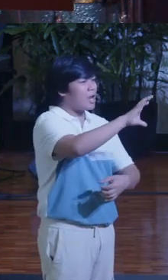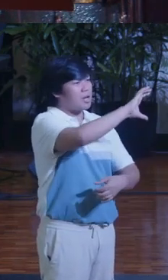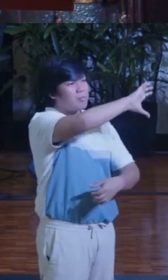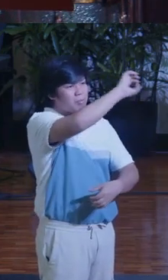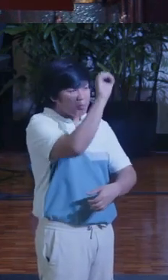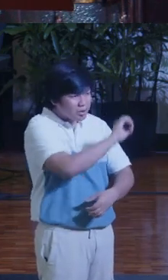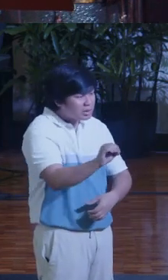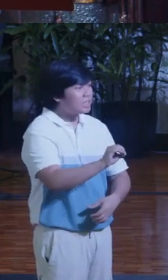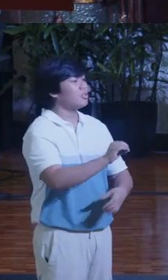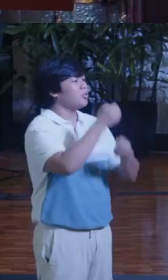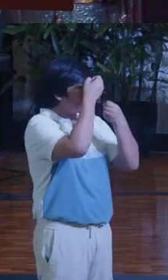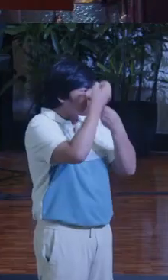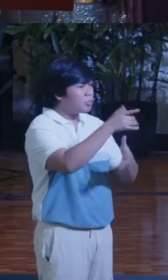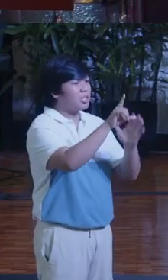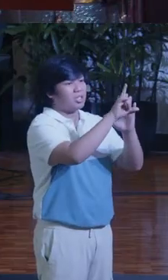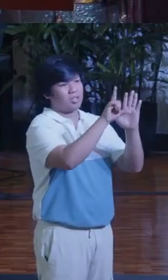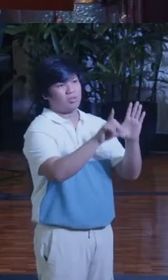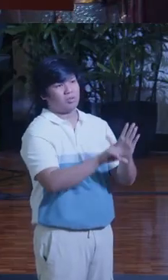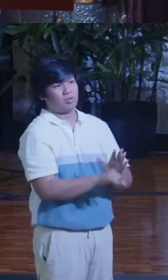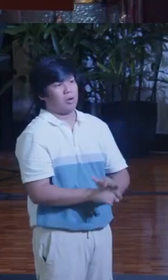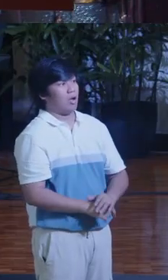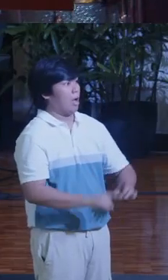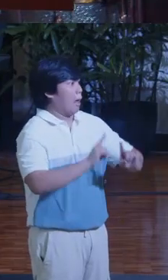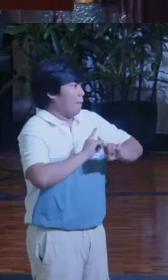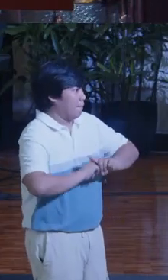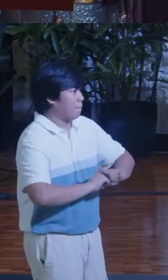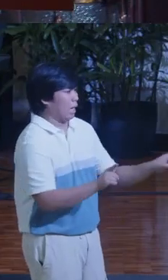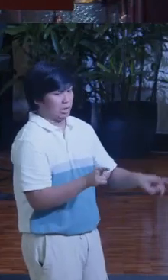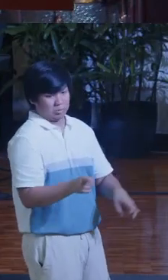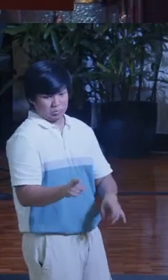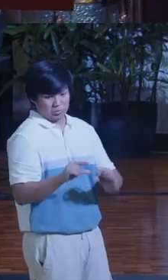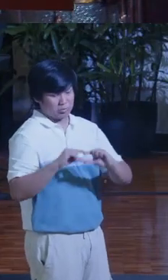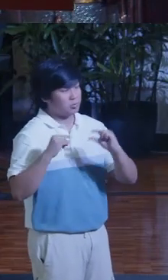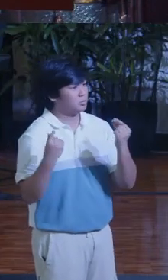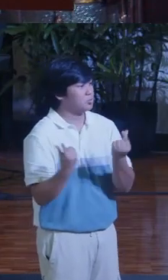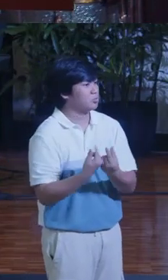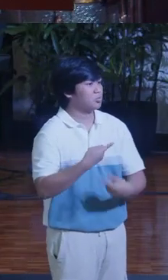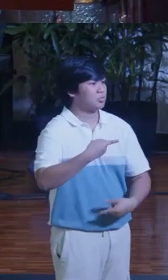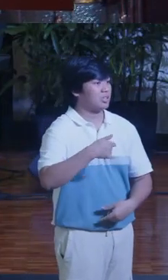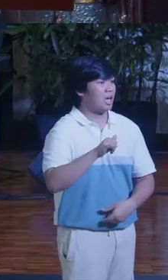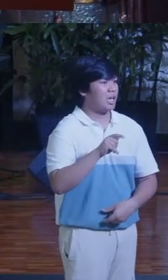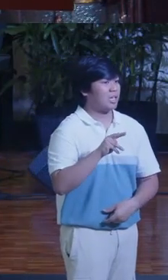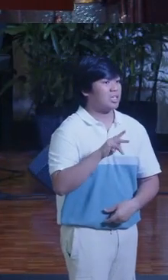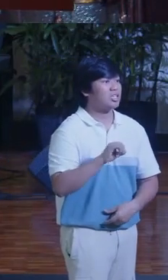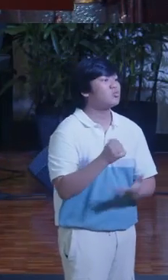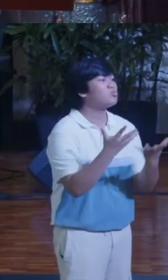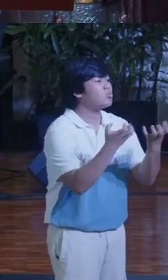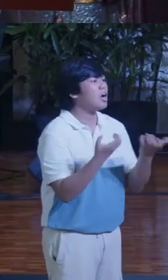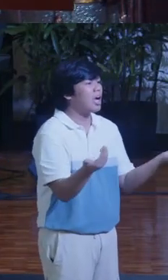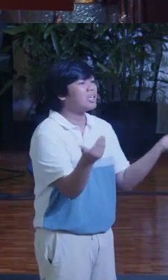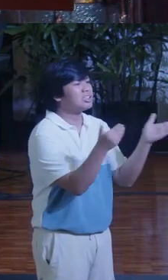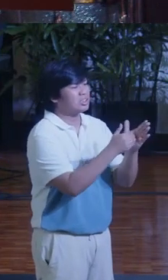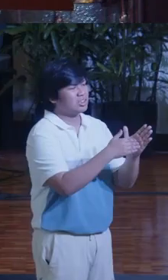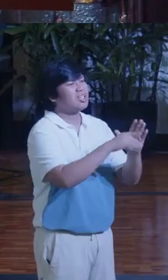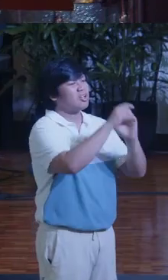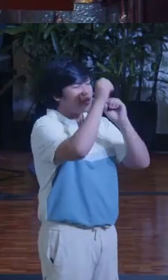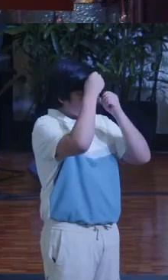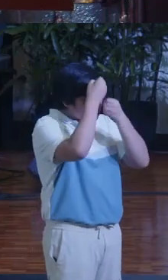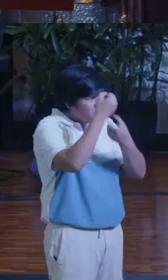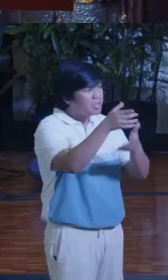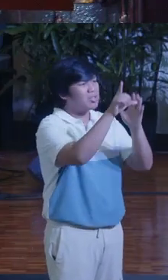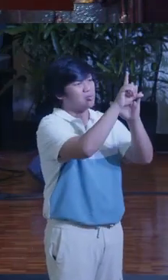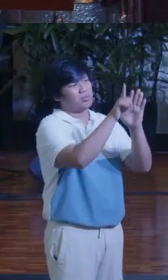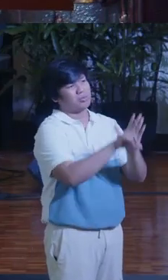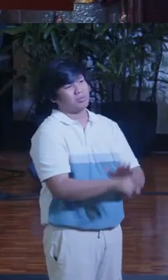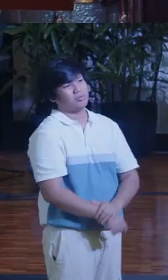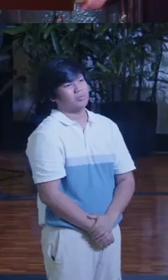tila bumibigay sila at bumabalik sila sa luma at maling